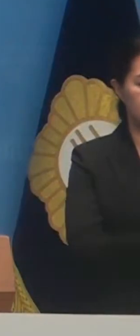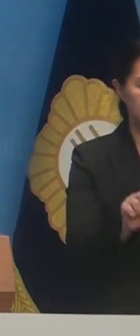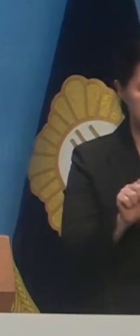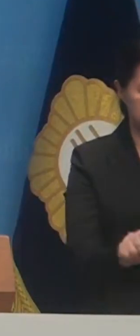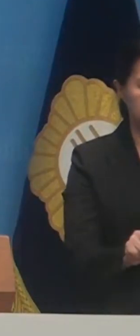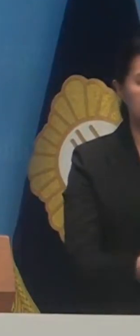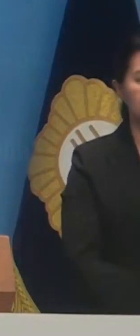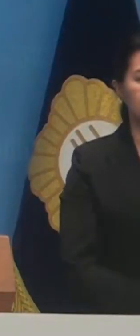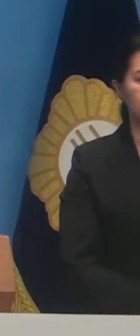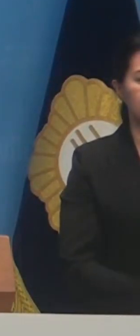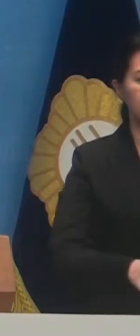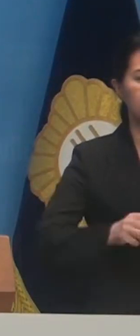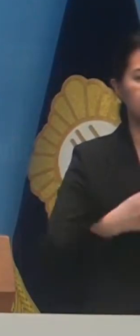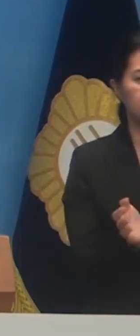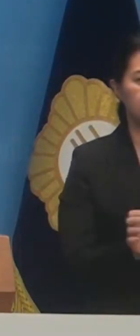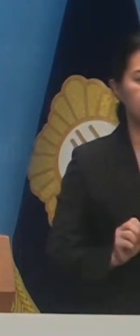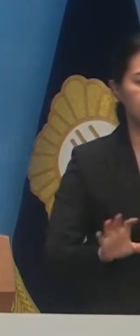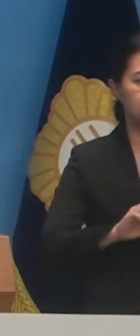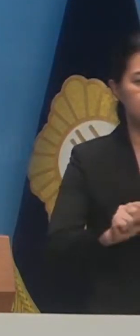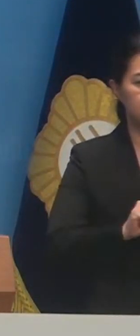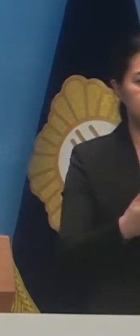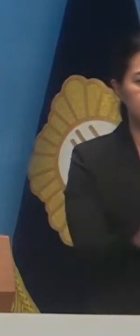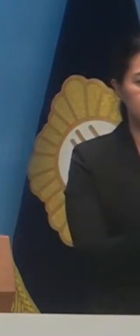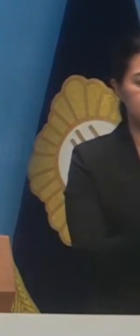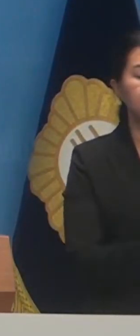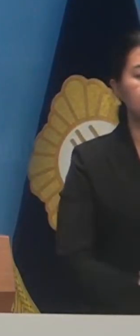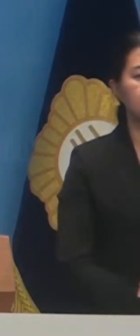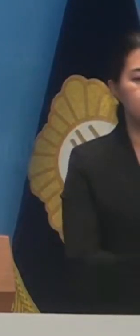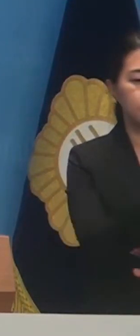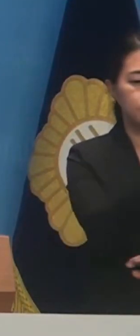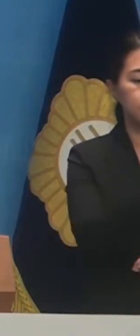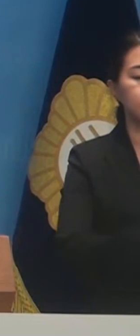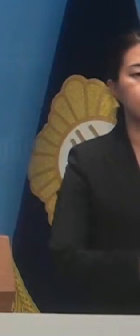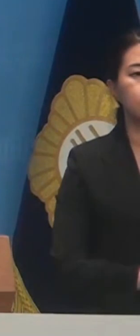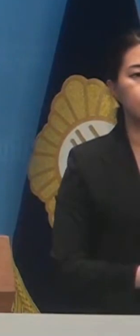안녕하십니까. 국민의힘 해체인동 공동대표 황의원입니다.